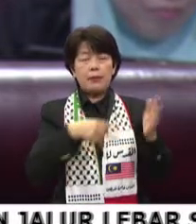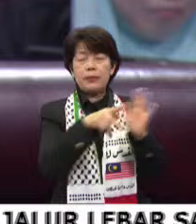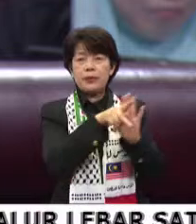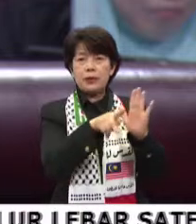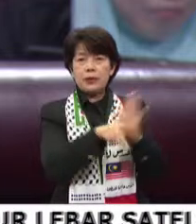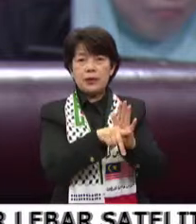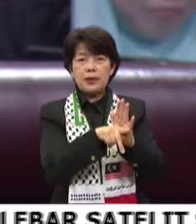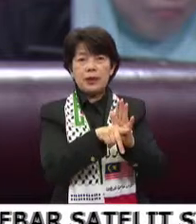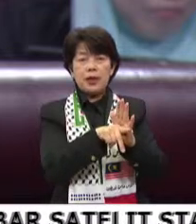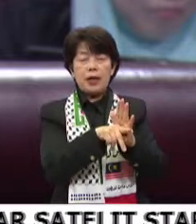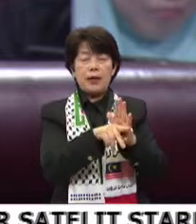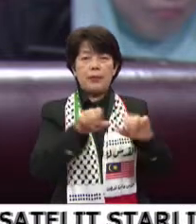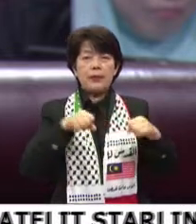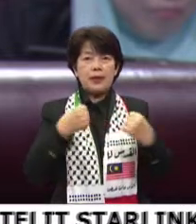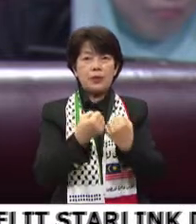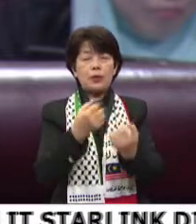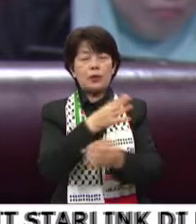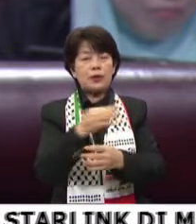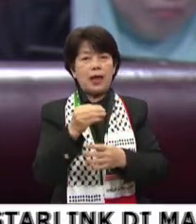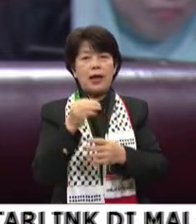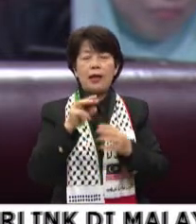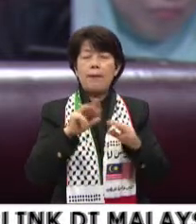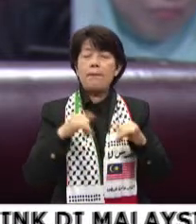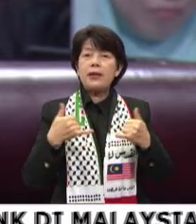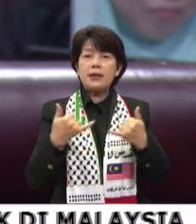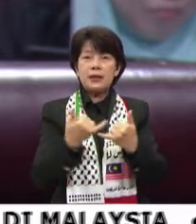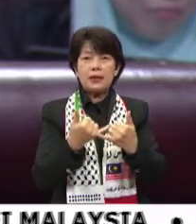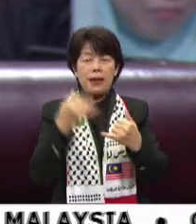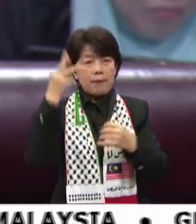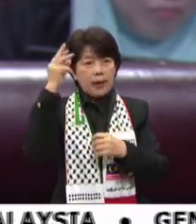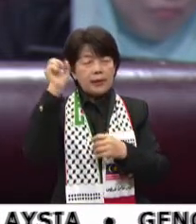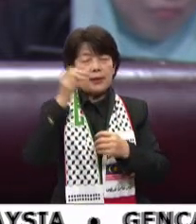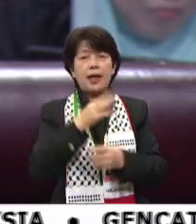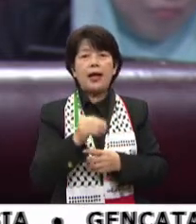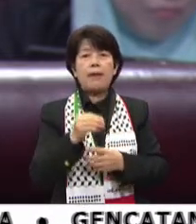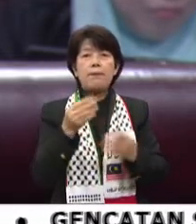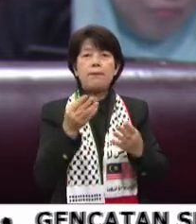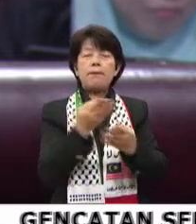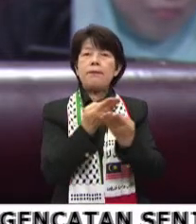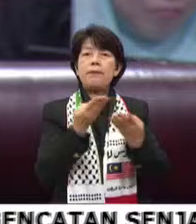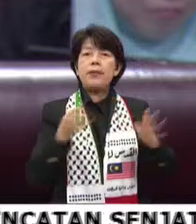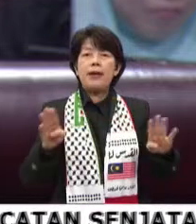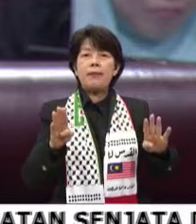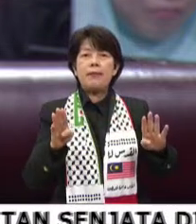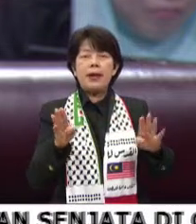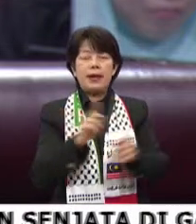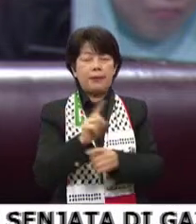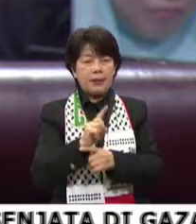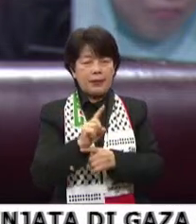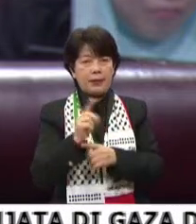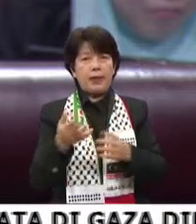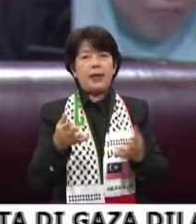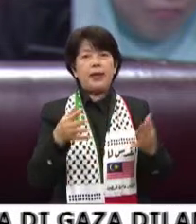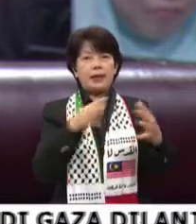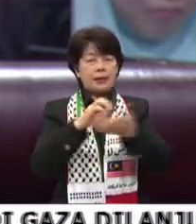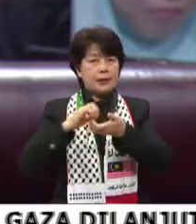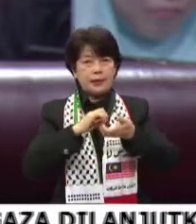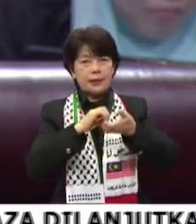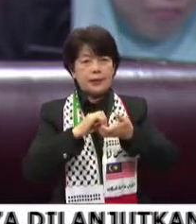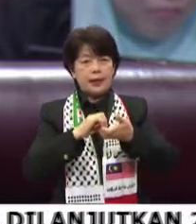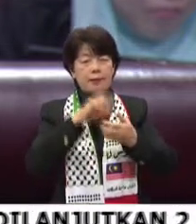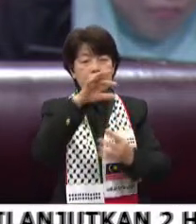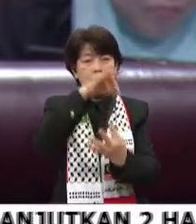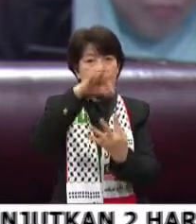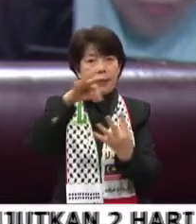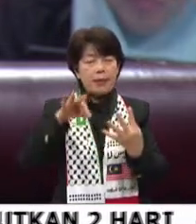berpersatuan di mana pekerja dan majikan adalah bebas untuk menubuhkan atau menyertai mana-mana kesatuan sekerja pilihan